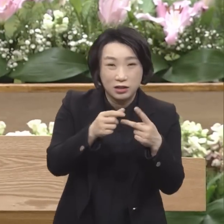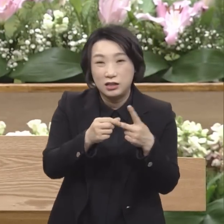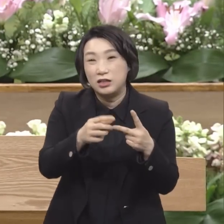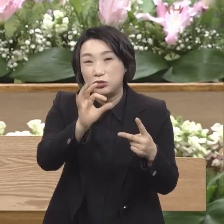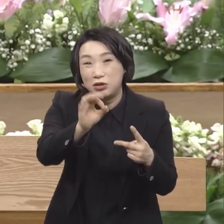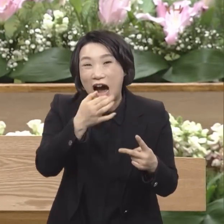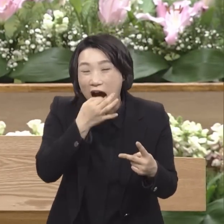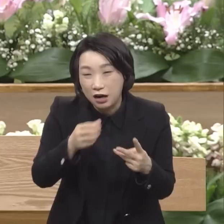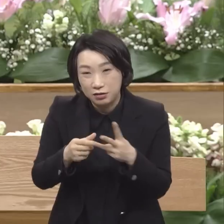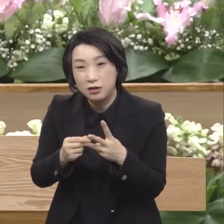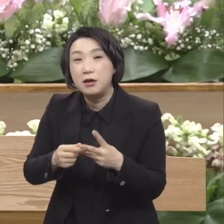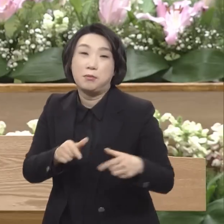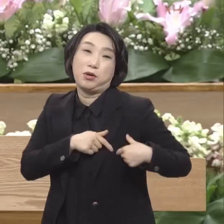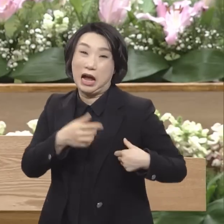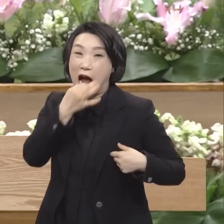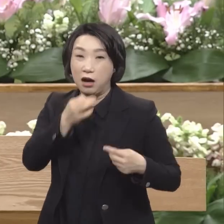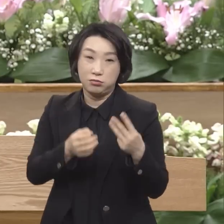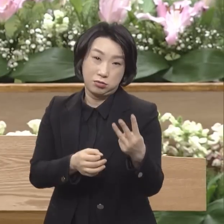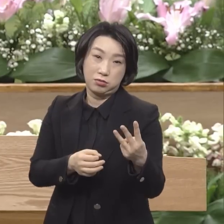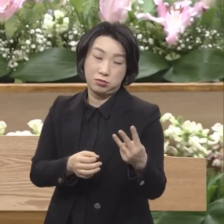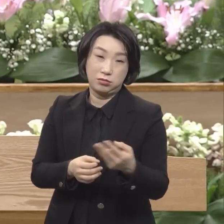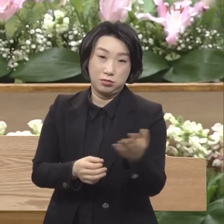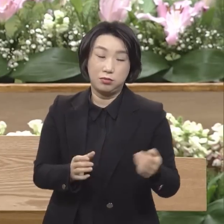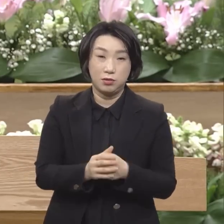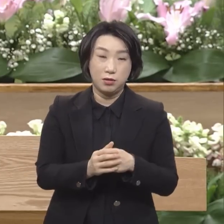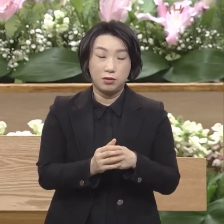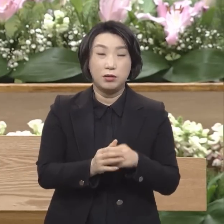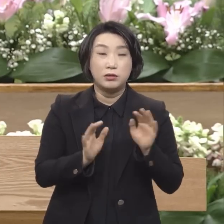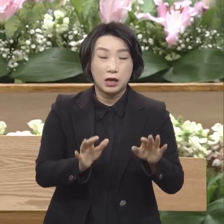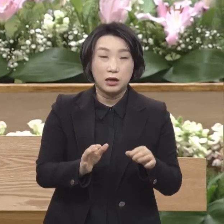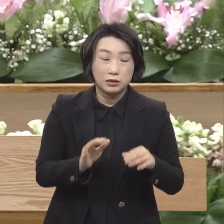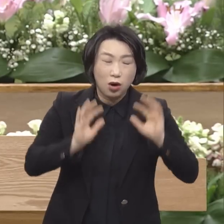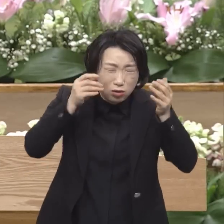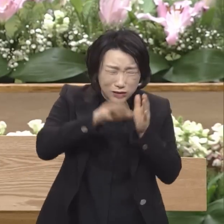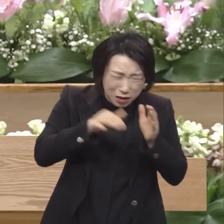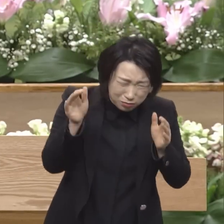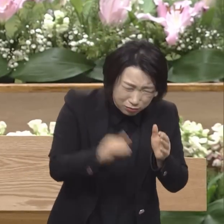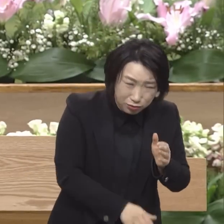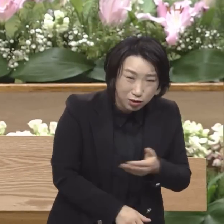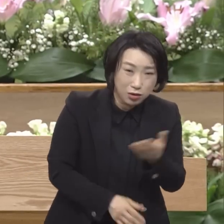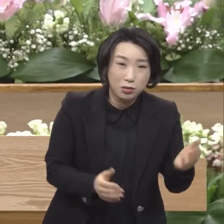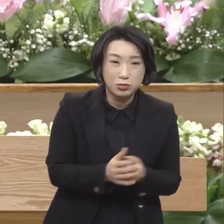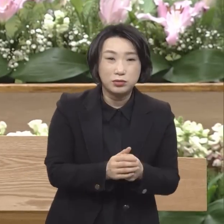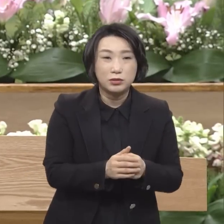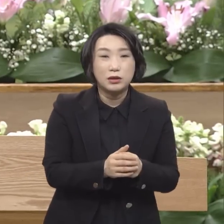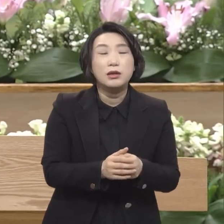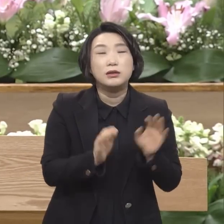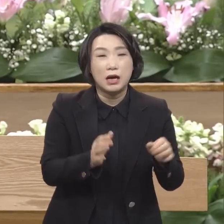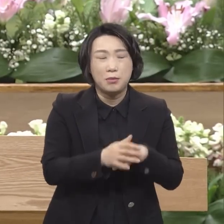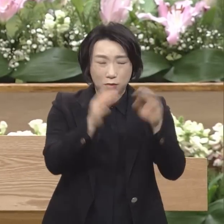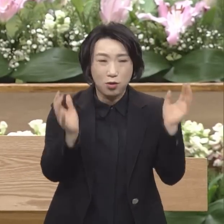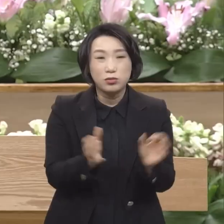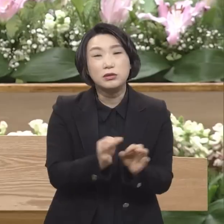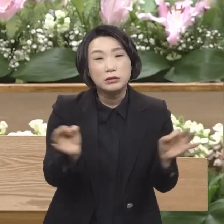돈의 욕심, 명예의 욕심. 이것이 반드시 되게 해서 어렸을 때부터 사라져버리는